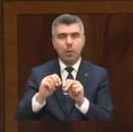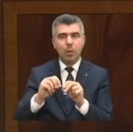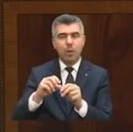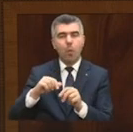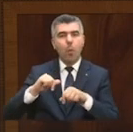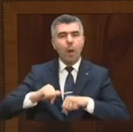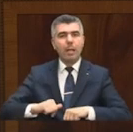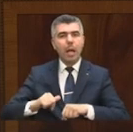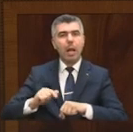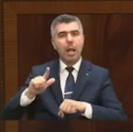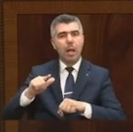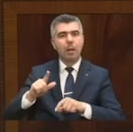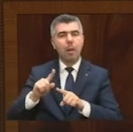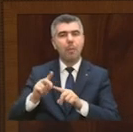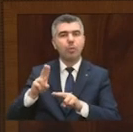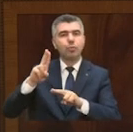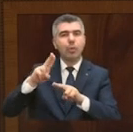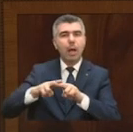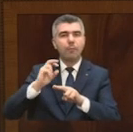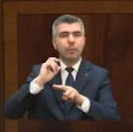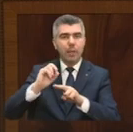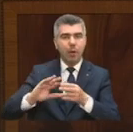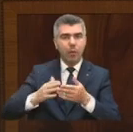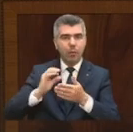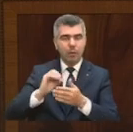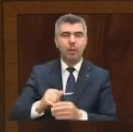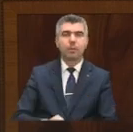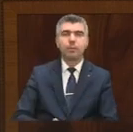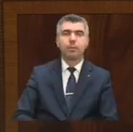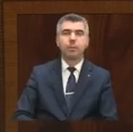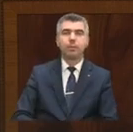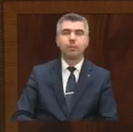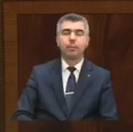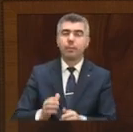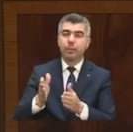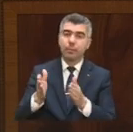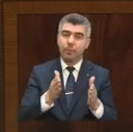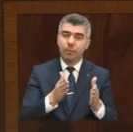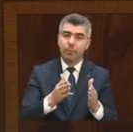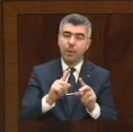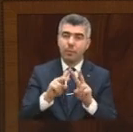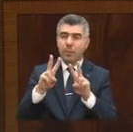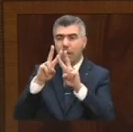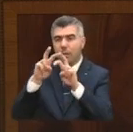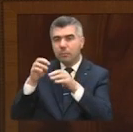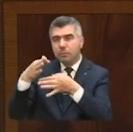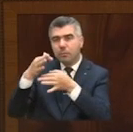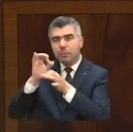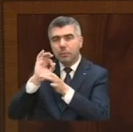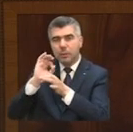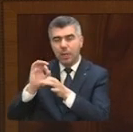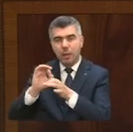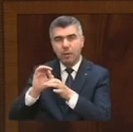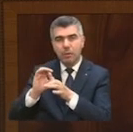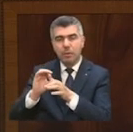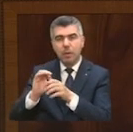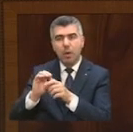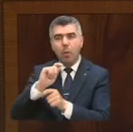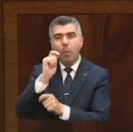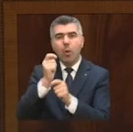اللي هي معينه وهي اللي كيكون عندها الاحتياجات اللي كتشوفها على صعيد البحث العلمي كذلك الهندسه